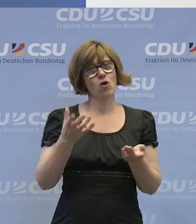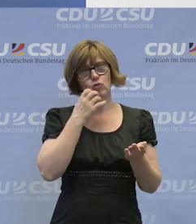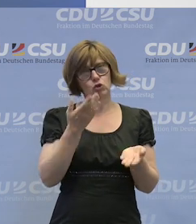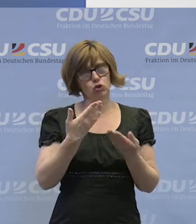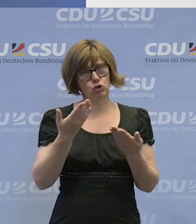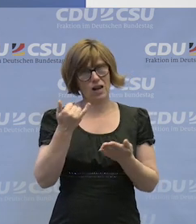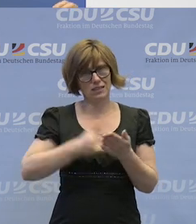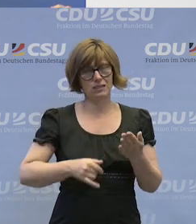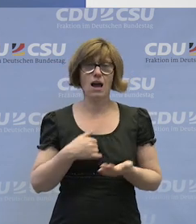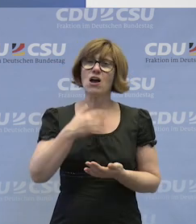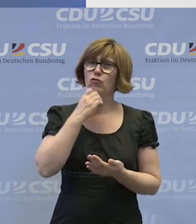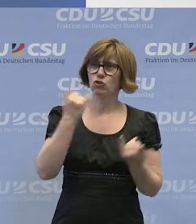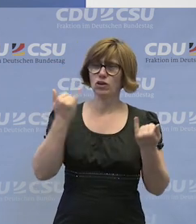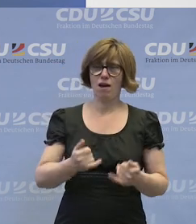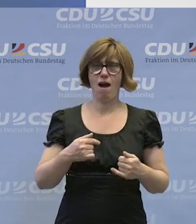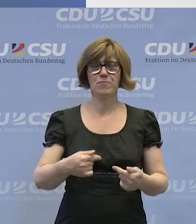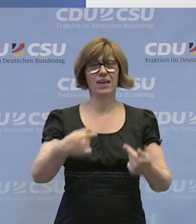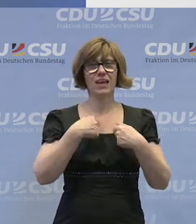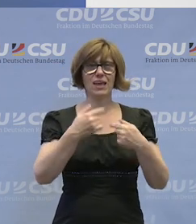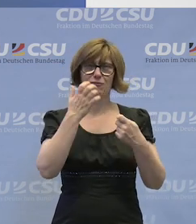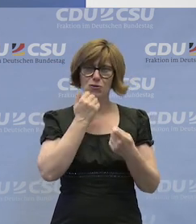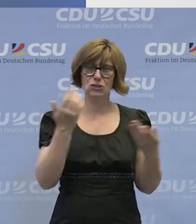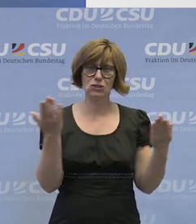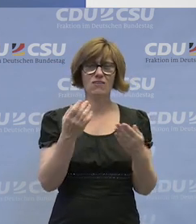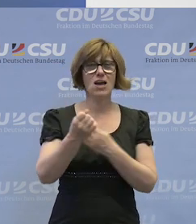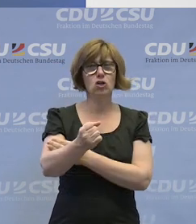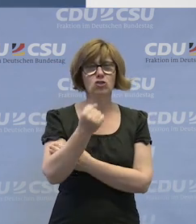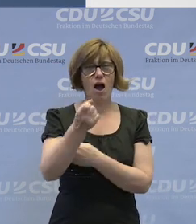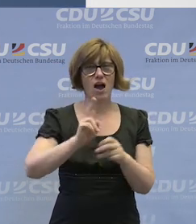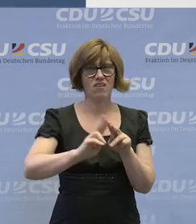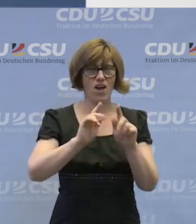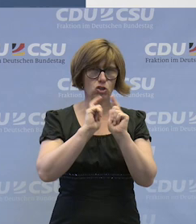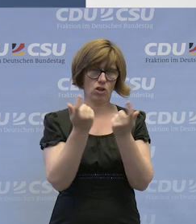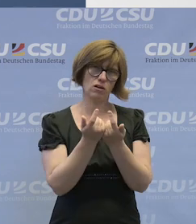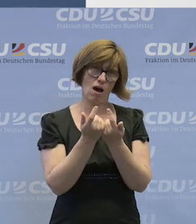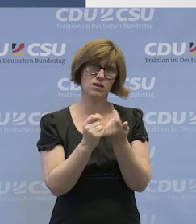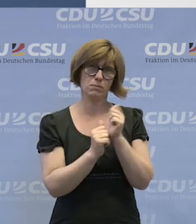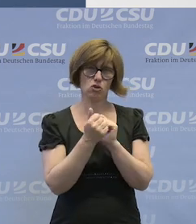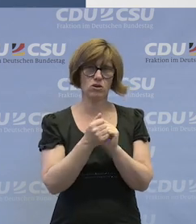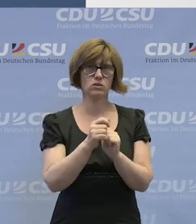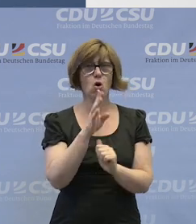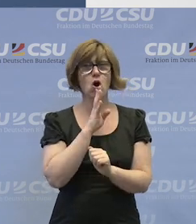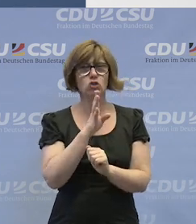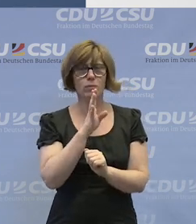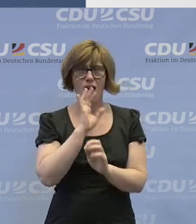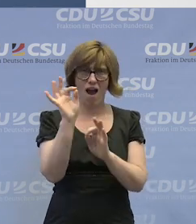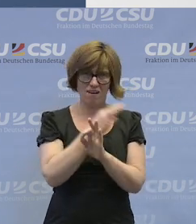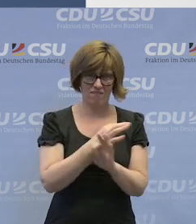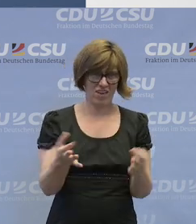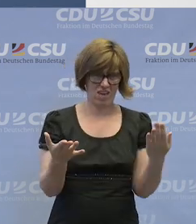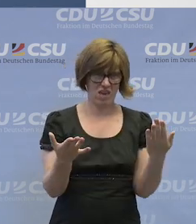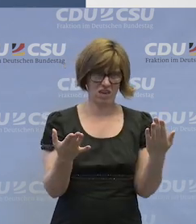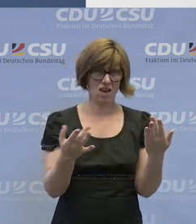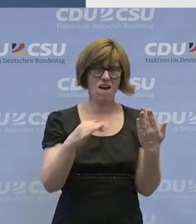dieser Runde. Das ist schön. Also ich wünsche mir starke Werkstatträte und vor allen Dingen auch sprachfähige Werkstatträte.